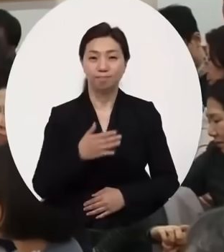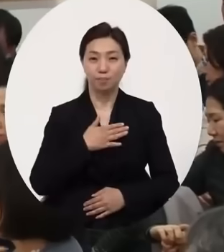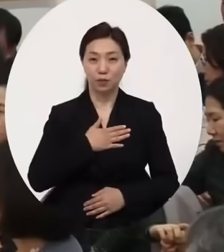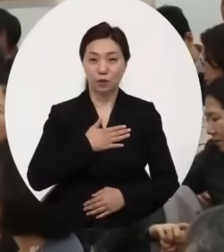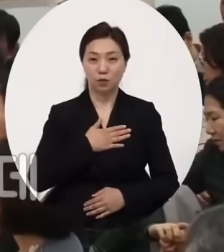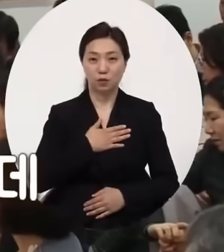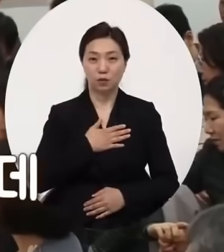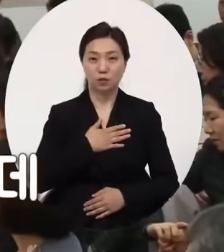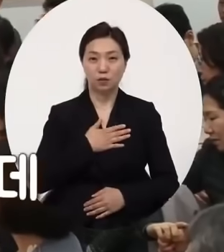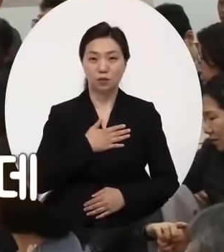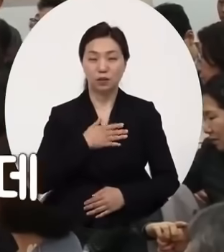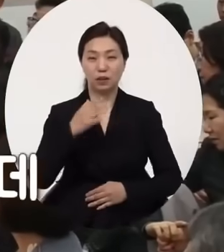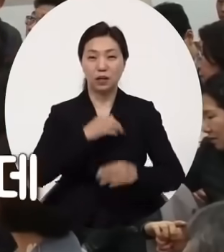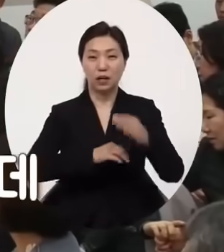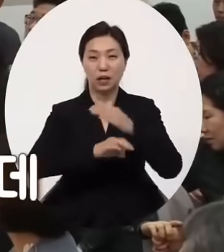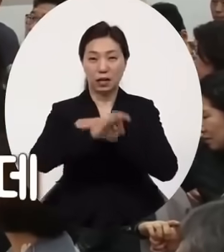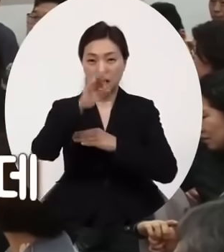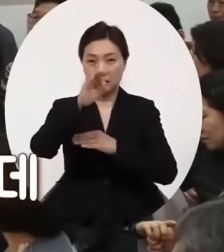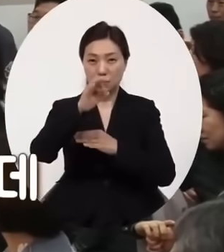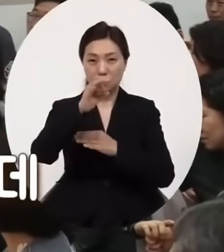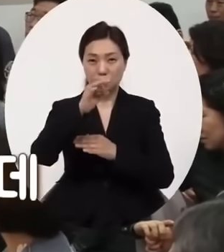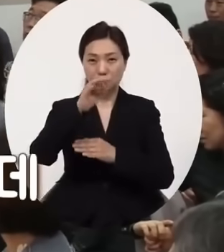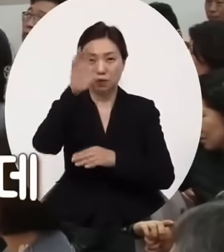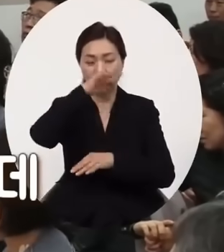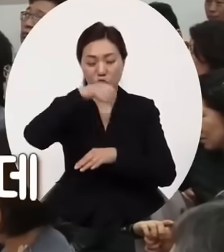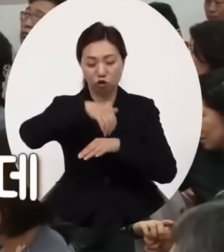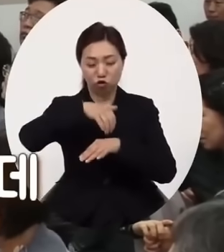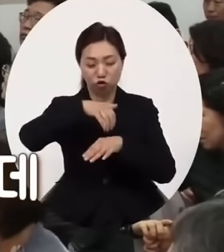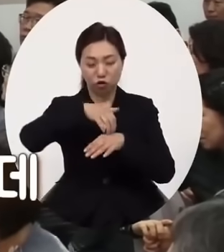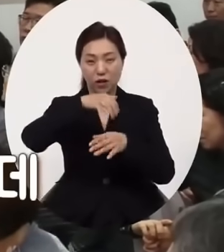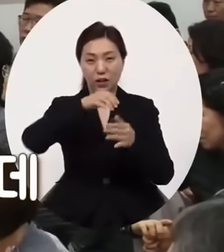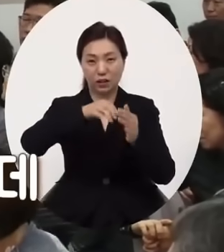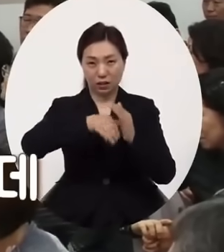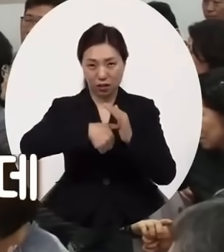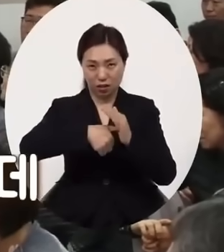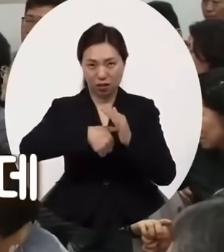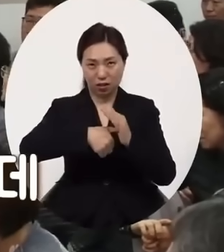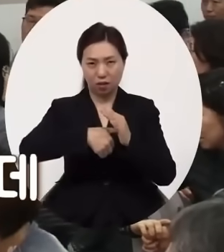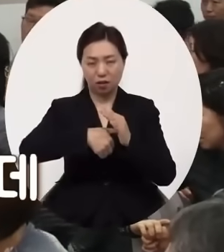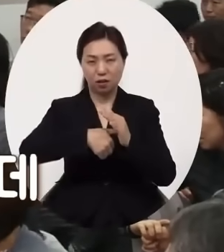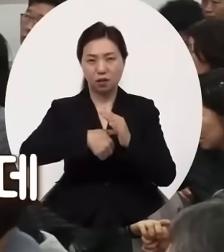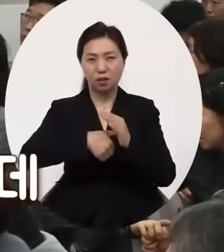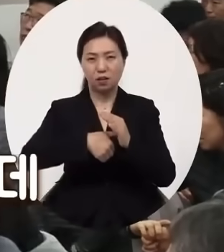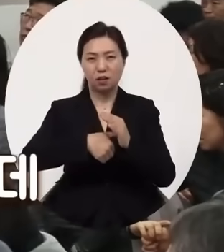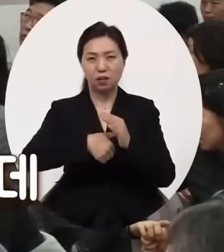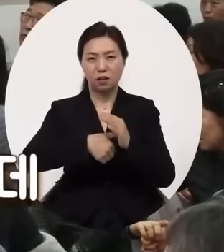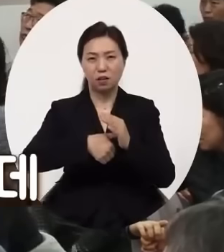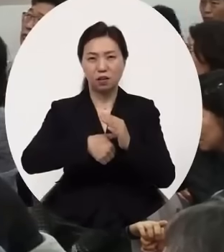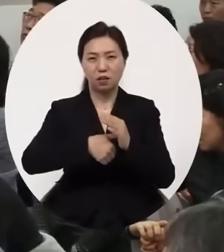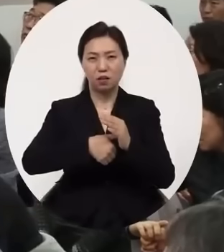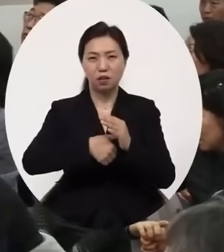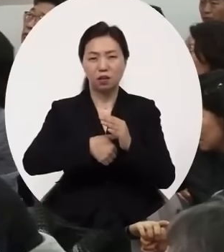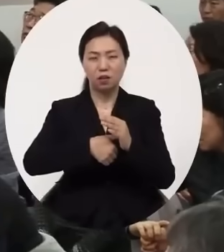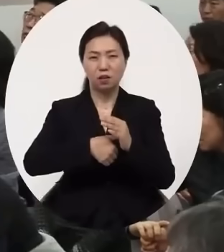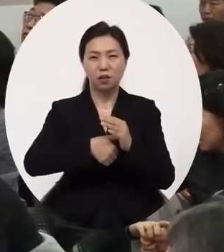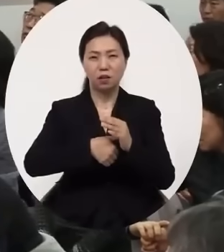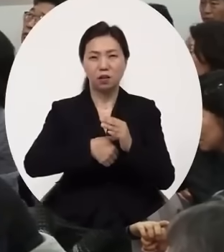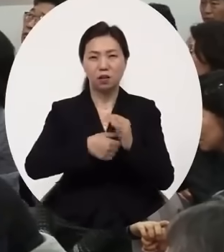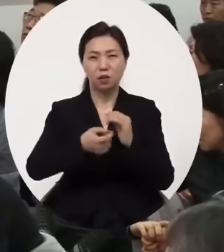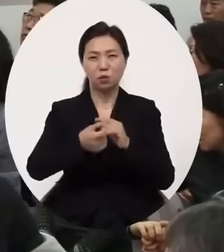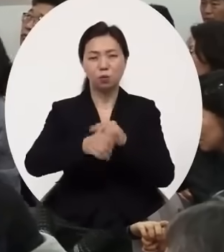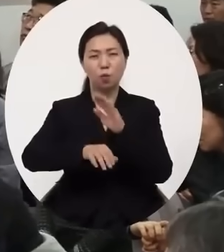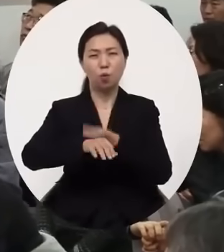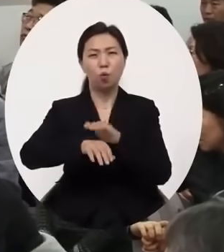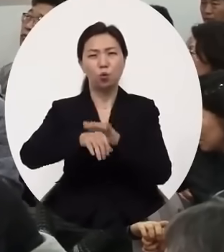네, 저는 아침 수행 강의를 하는데, 네. 네. 약간